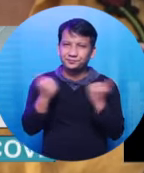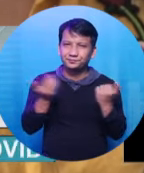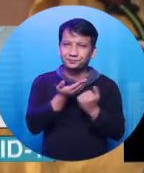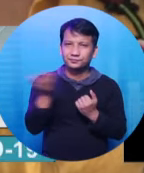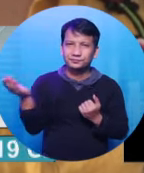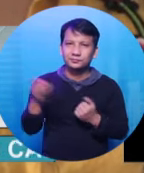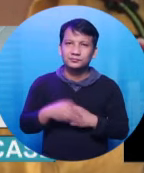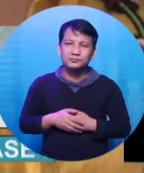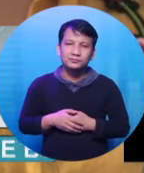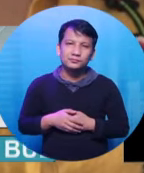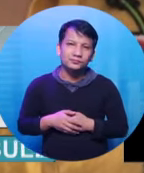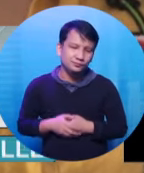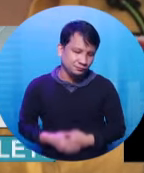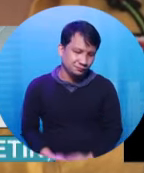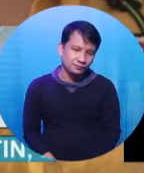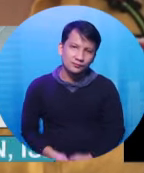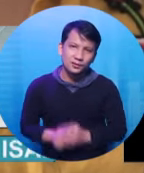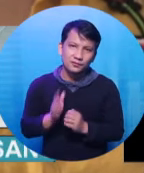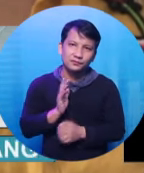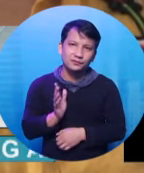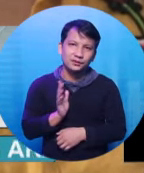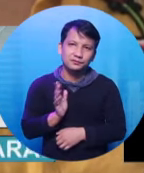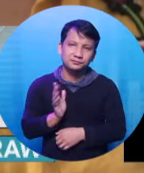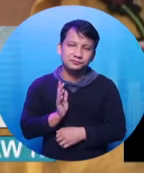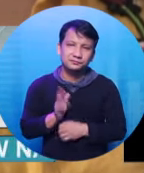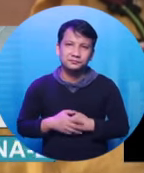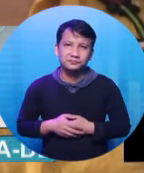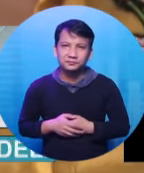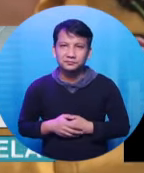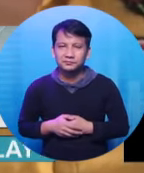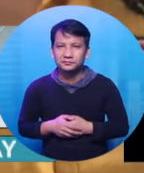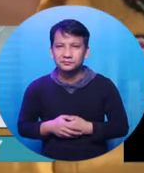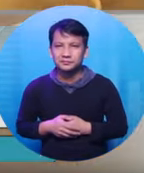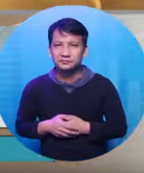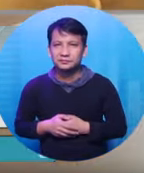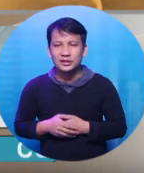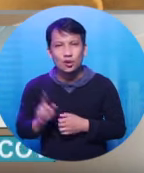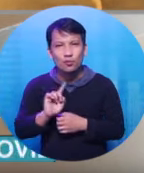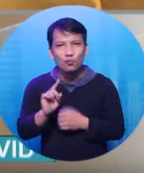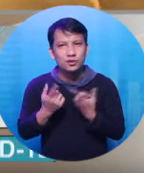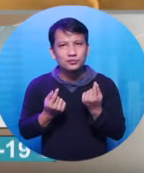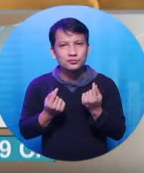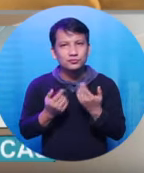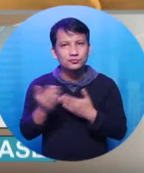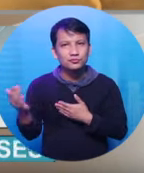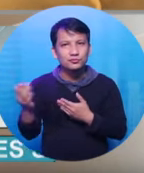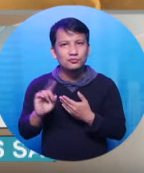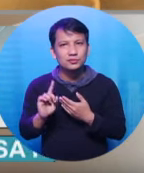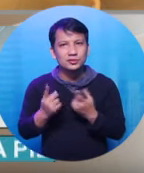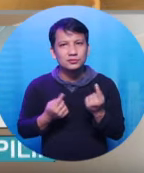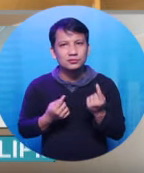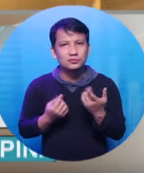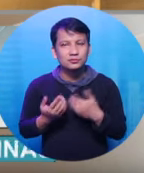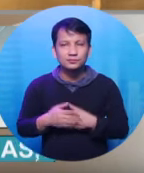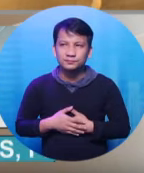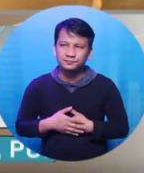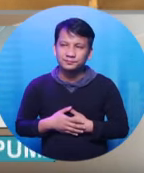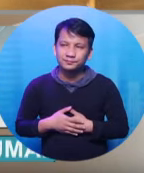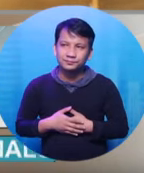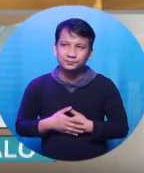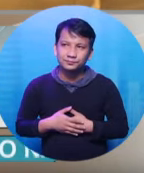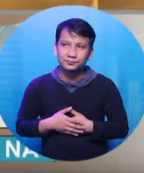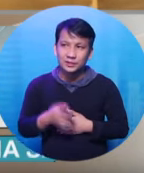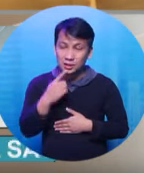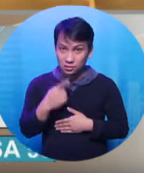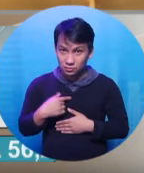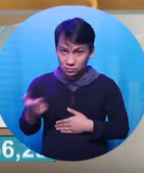dalawa? Mabuti naman po. Ayun. Ano pong trabaho nyo dyan? Ma'am Lenny at Ma'am